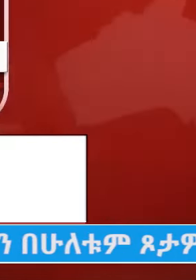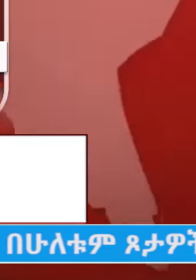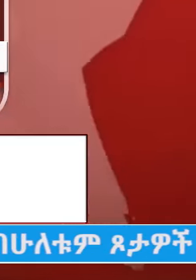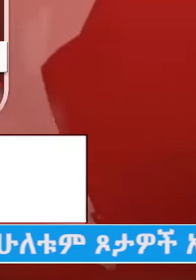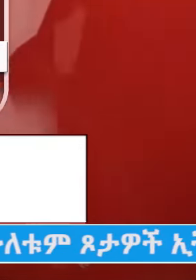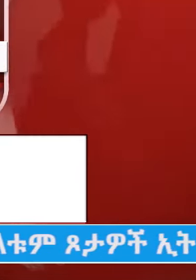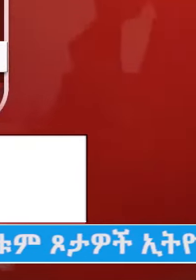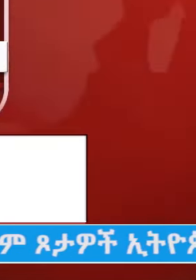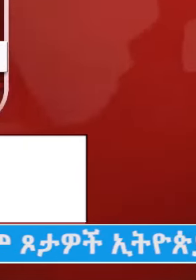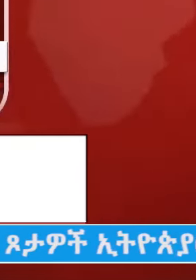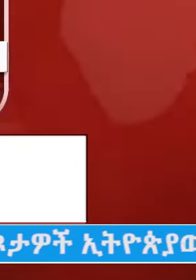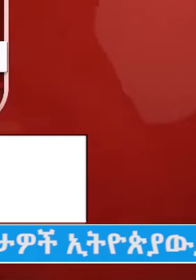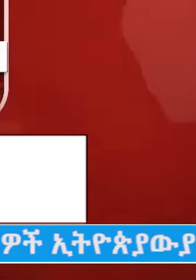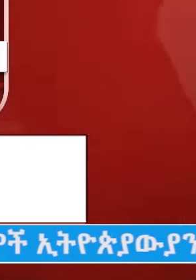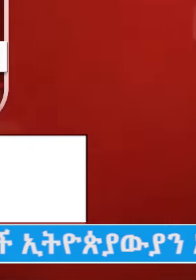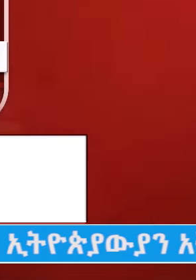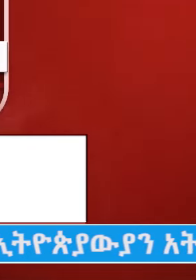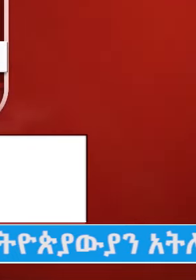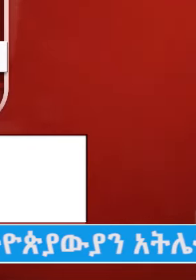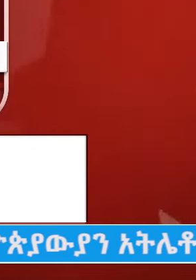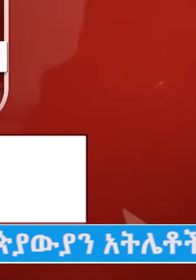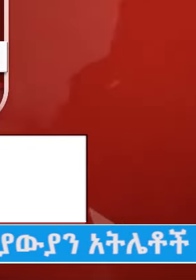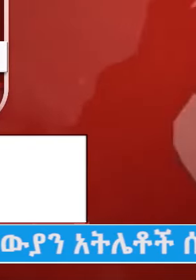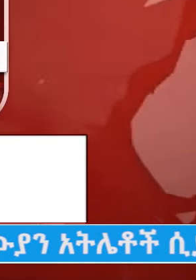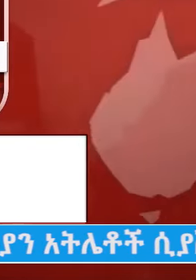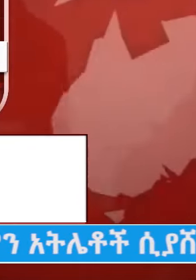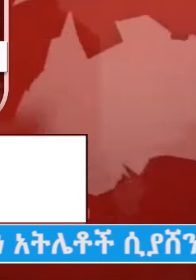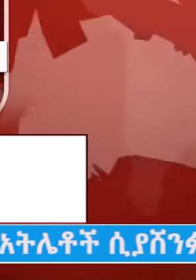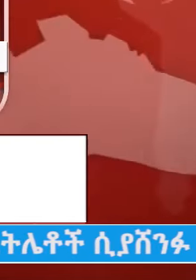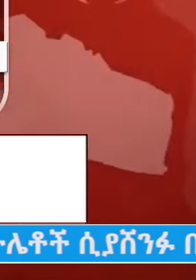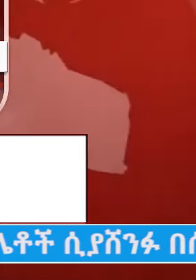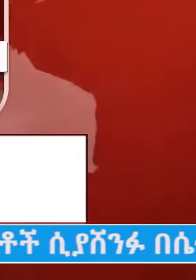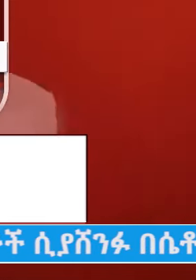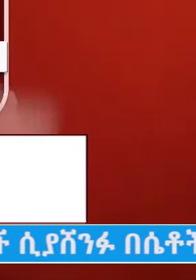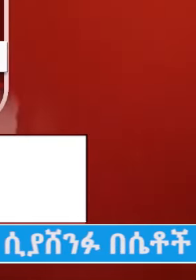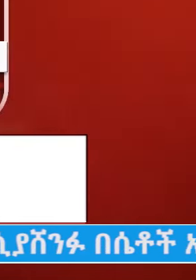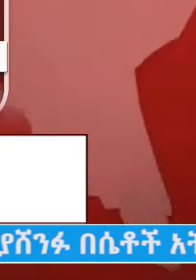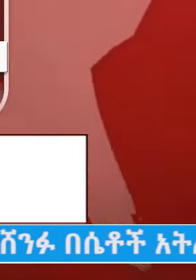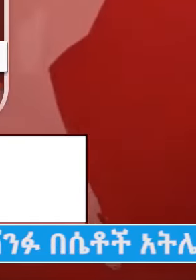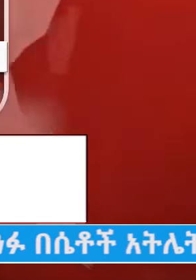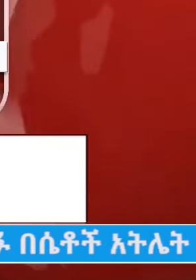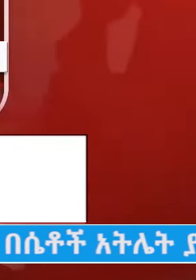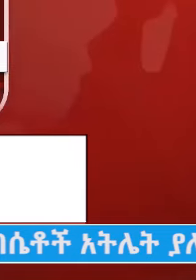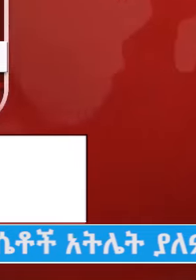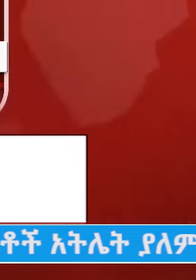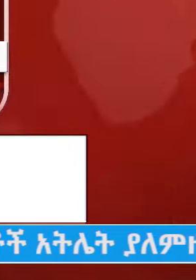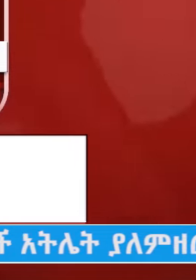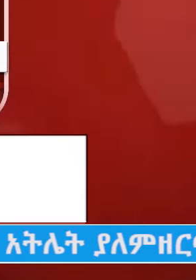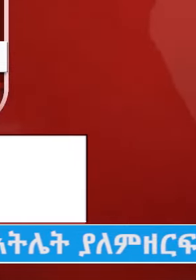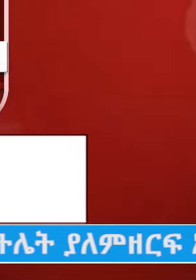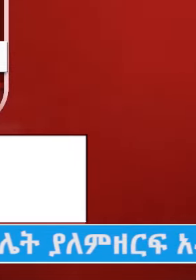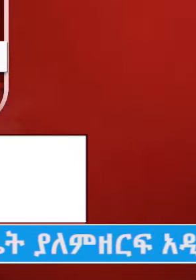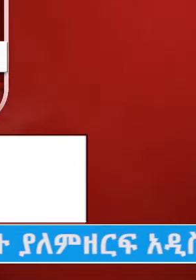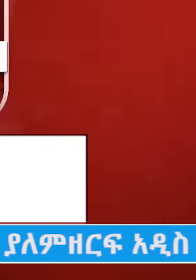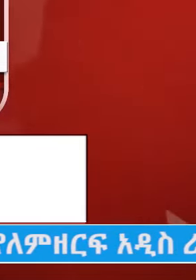ያለው ድርጅት ሆኖ ተገኝቷል። የሰራተኛው የባለሙያው ቁጥር ጨምሯል። የአሰራሩም ዘዴ ሁሉ